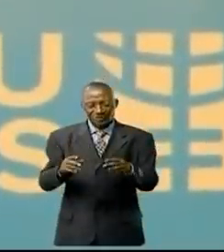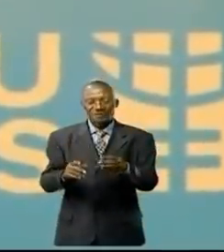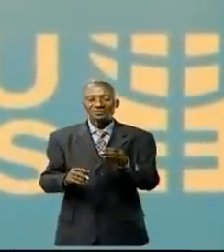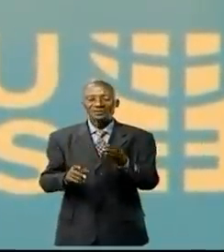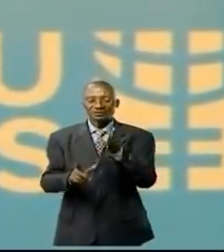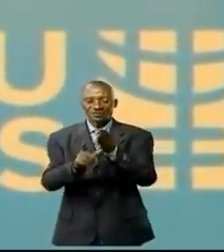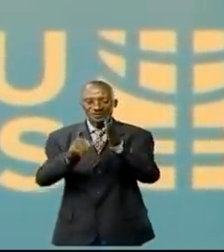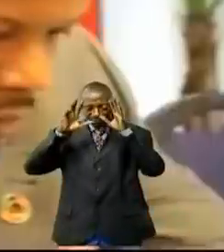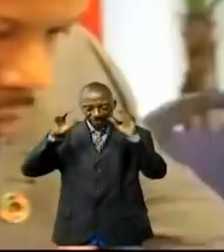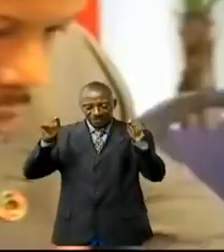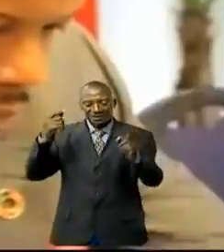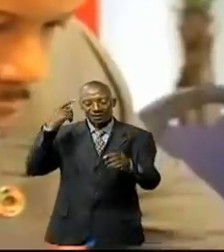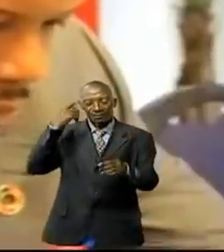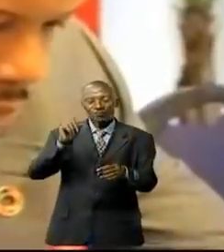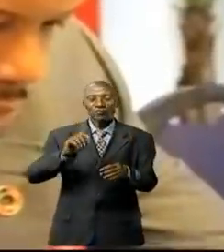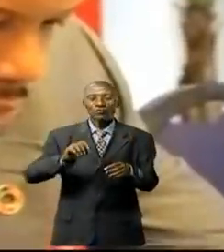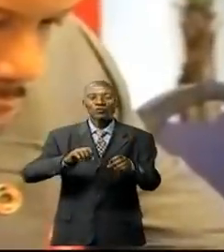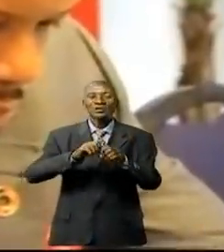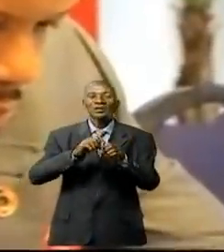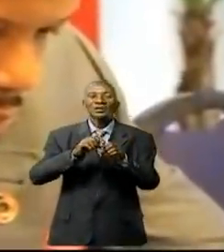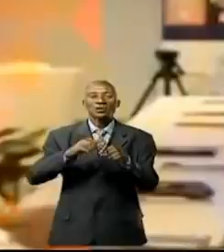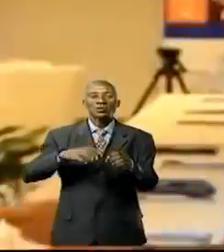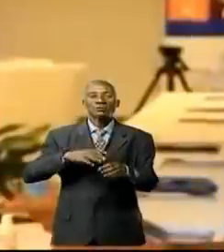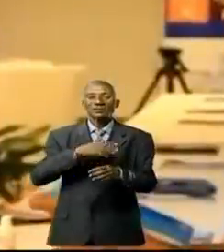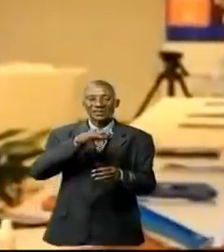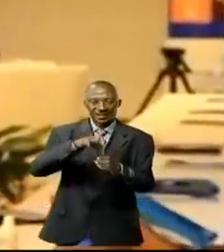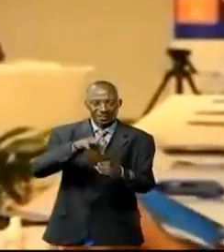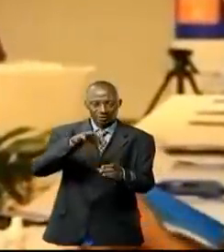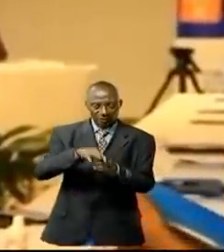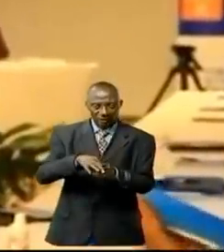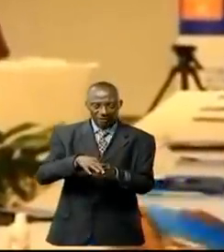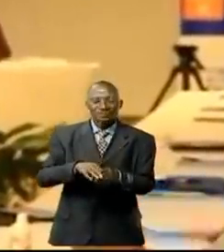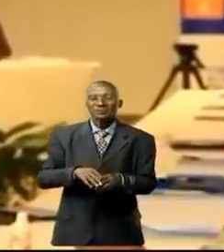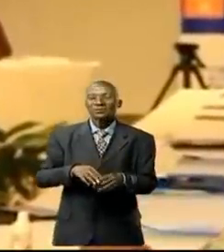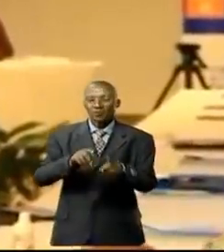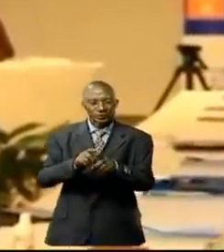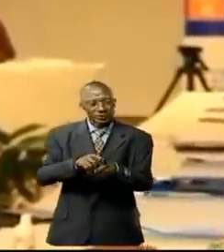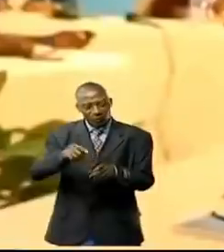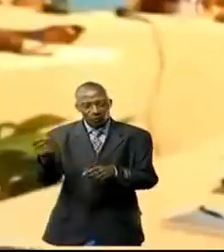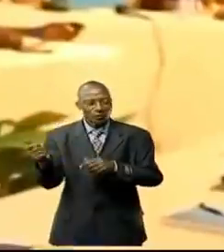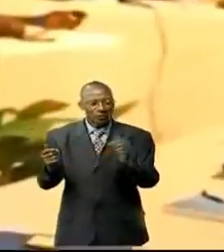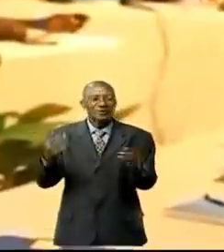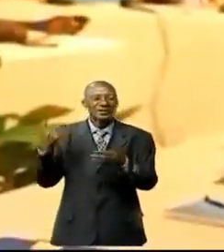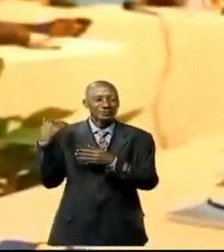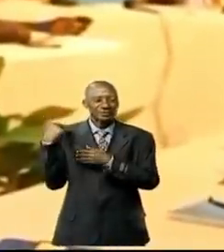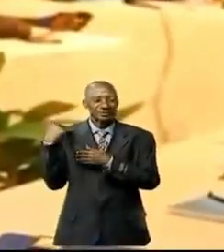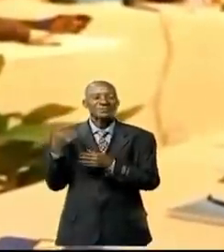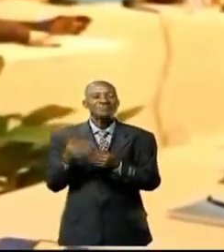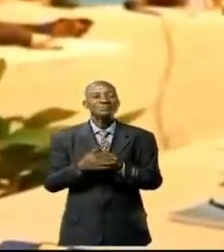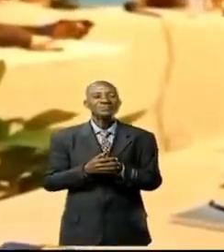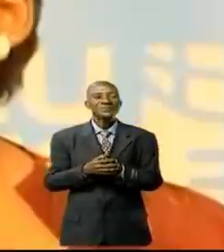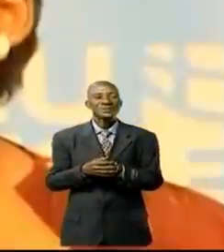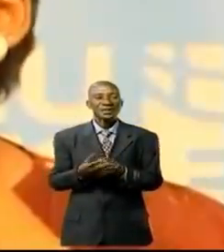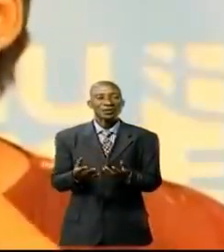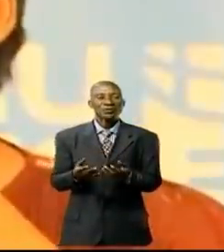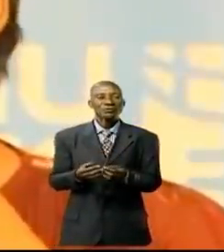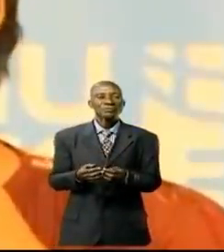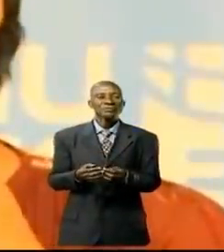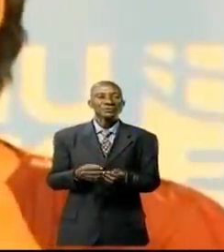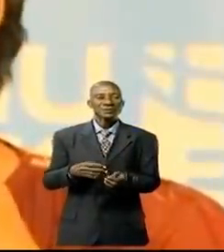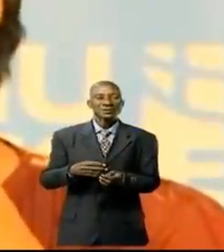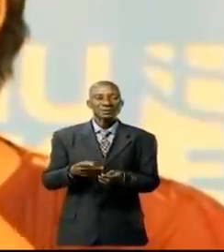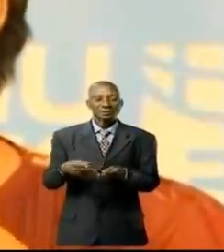la dernière étape de ses échanges avec les autorités congolaises. Dans les portefeuilles de la directrice régionale de l'ONU